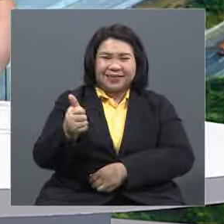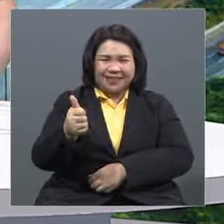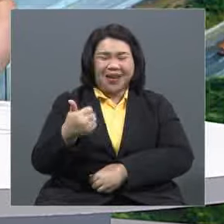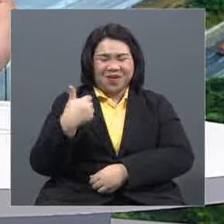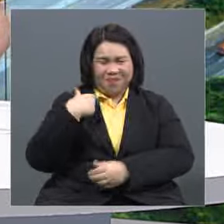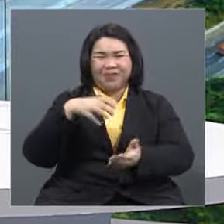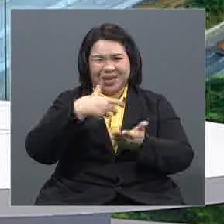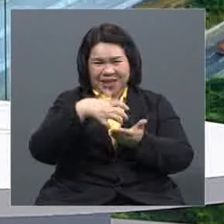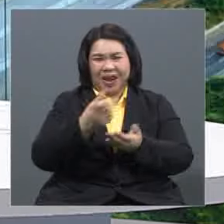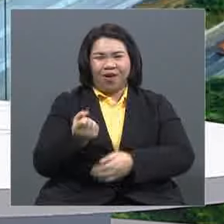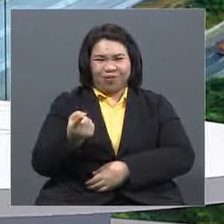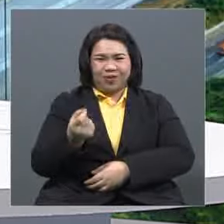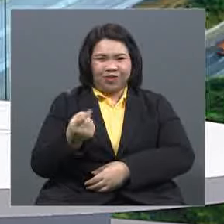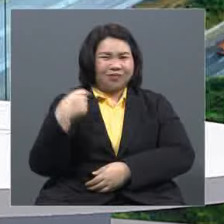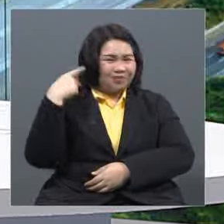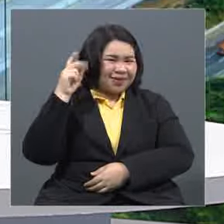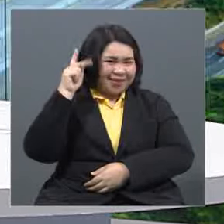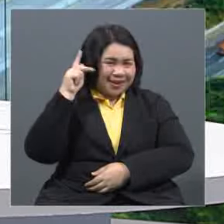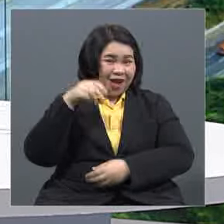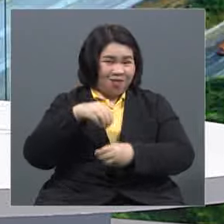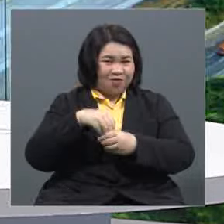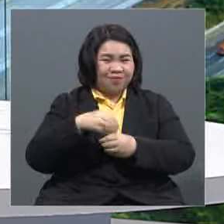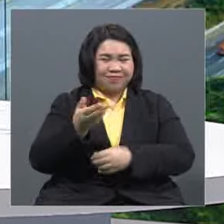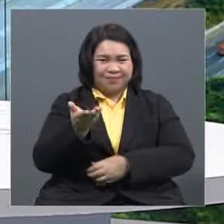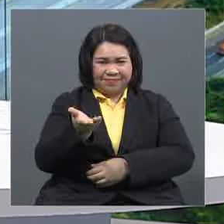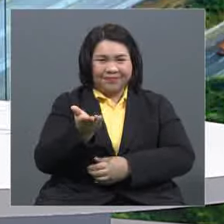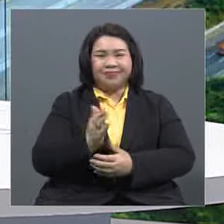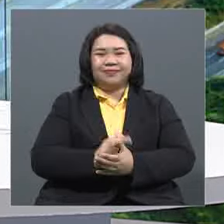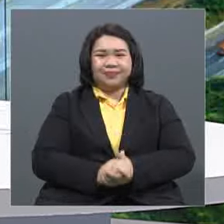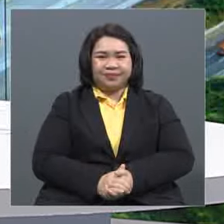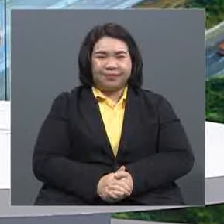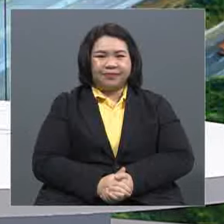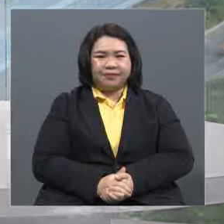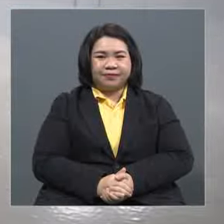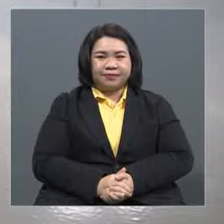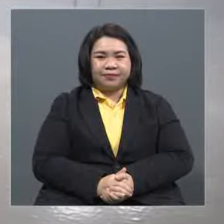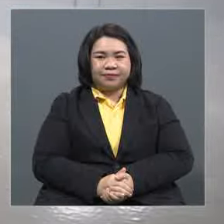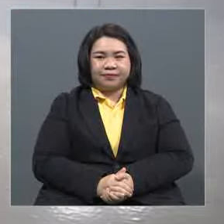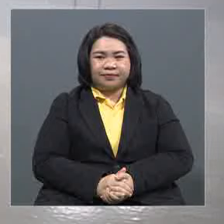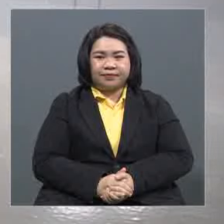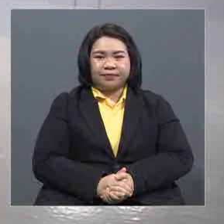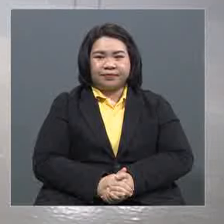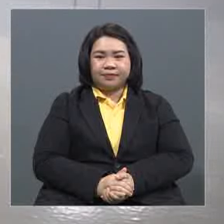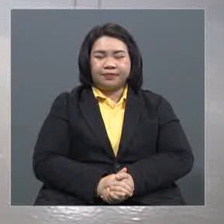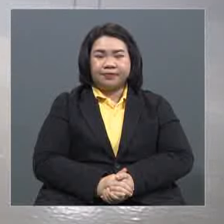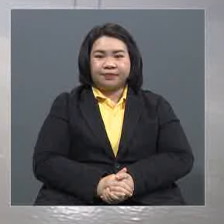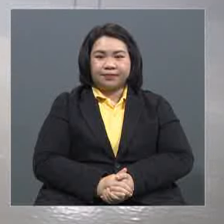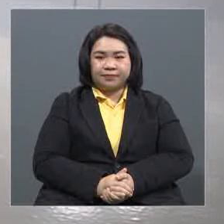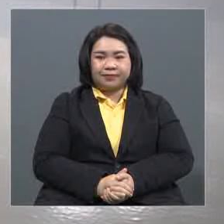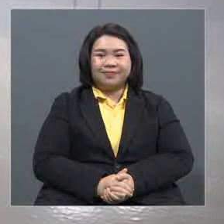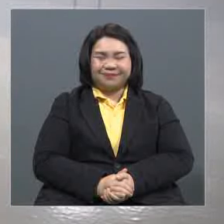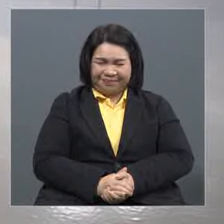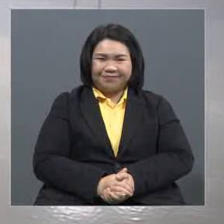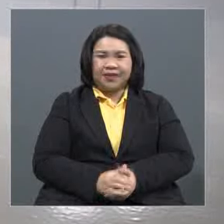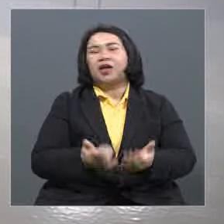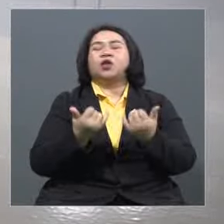บรรยากาสดๆครับได้จากคุณณัฐทวีแม้นทองรายงานสดมาจากจังหวัดนครราชสีมาครับคุณทวีครับเชิญครับใช่แล้ว